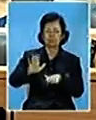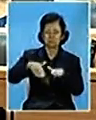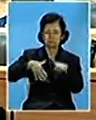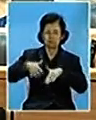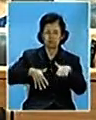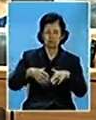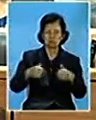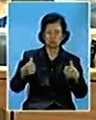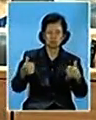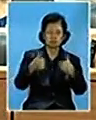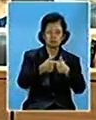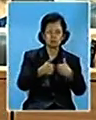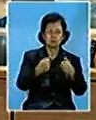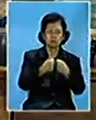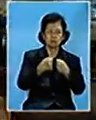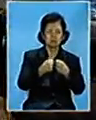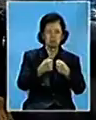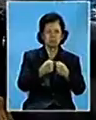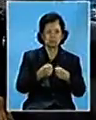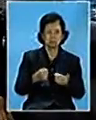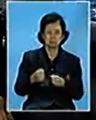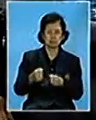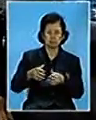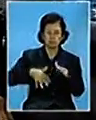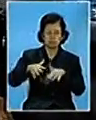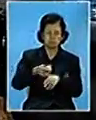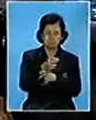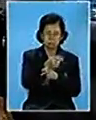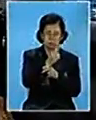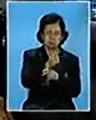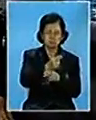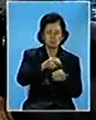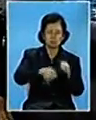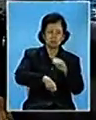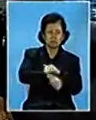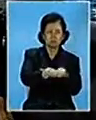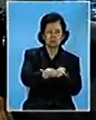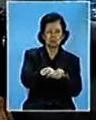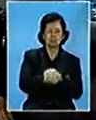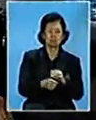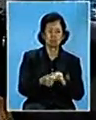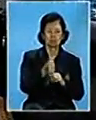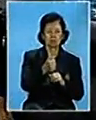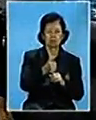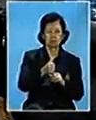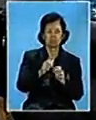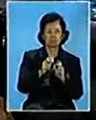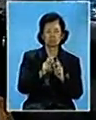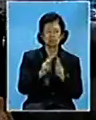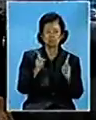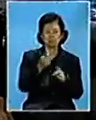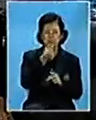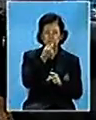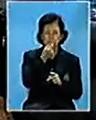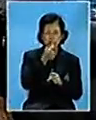อสู้กันครับฝ่ายประชาชนยิงครับลูกโทษเข้าไปในกรรมการเป่านกหวีดบอกว่าไม่เข้า